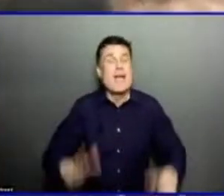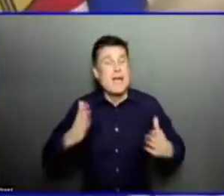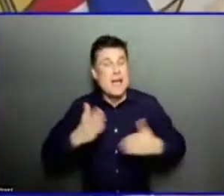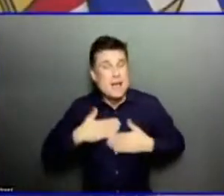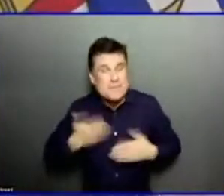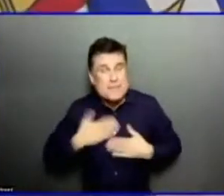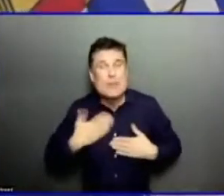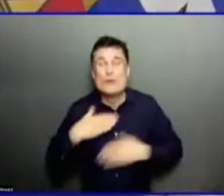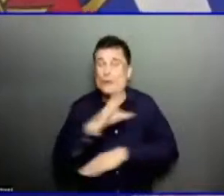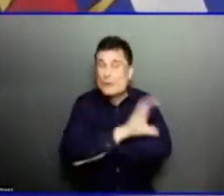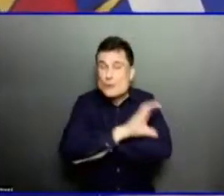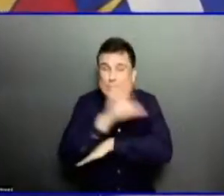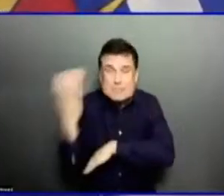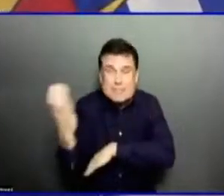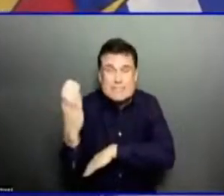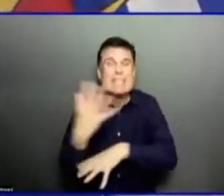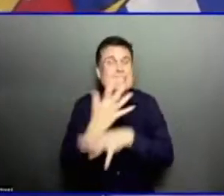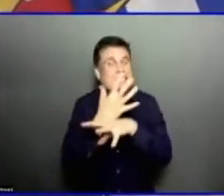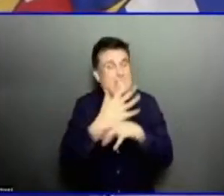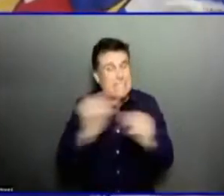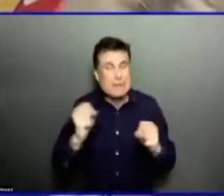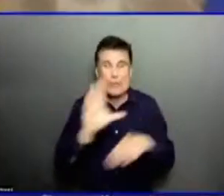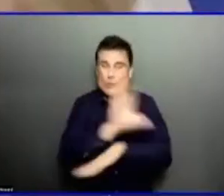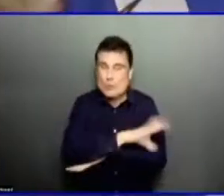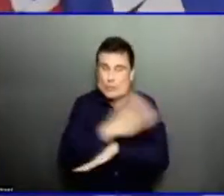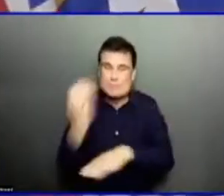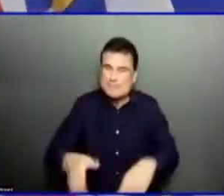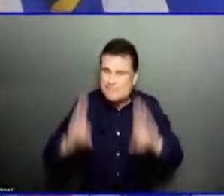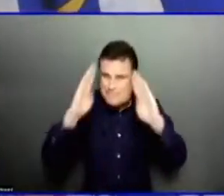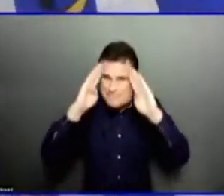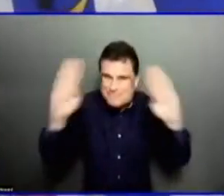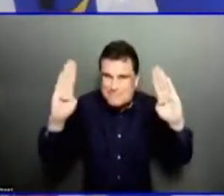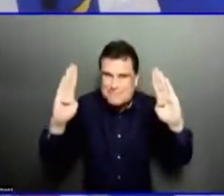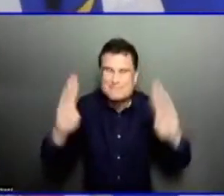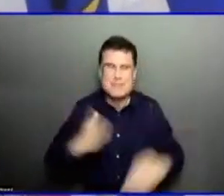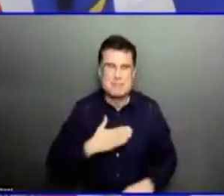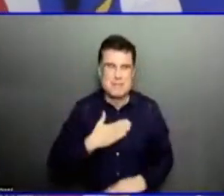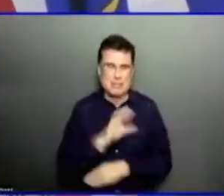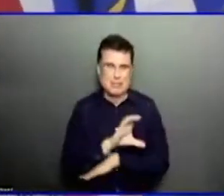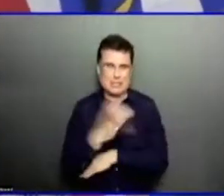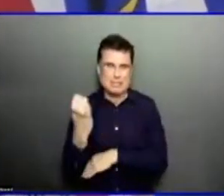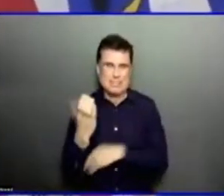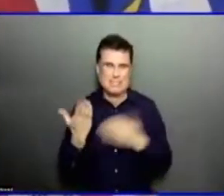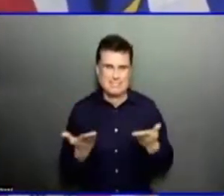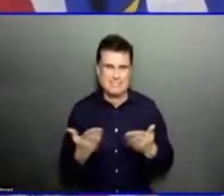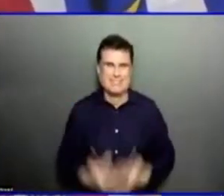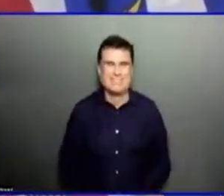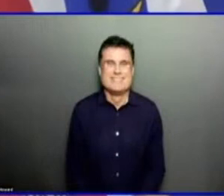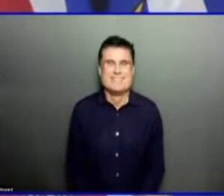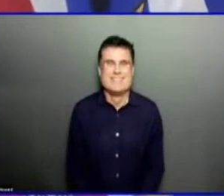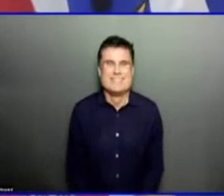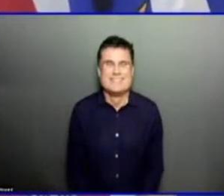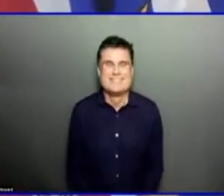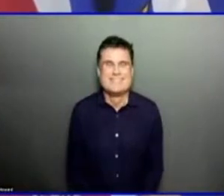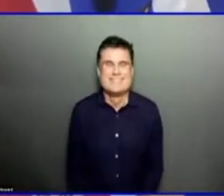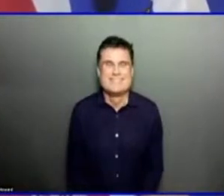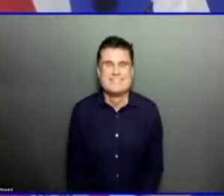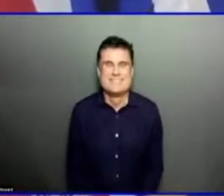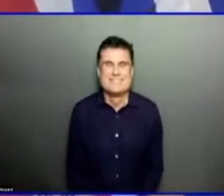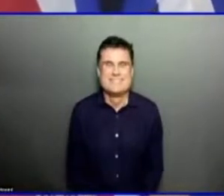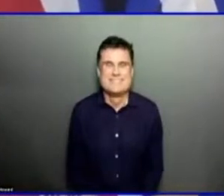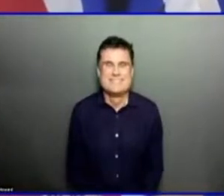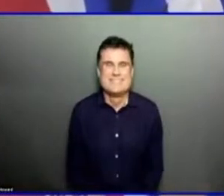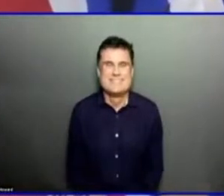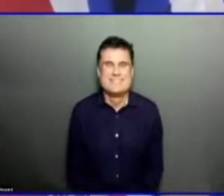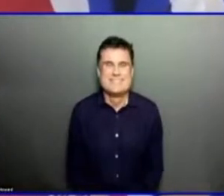希望祝大家圣诞快乐，也是安全的圣诞节啊。他就走了，他走了。然